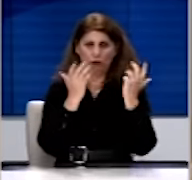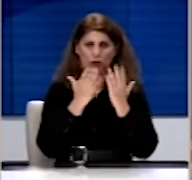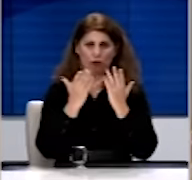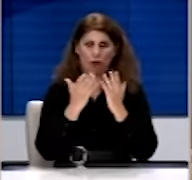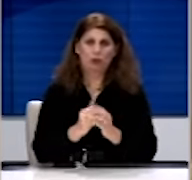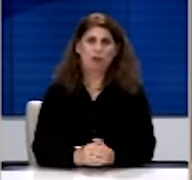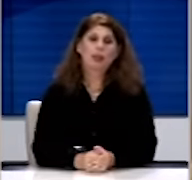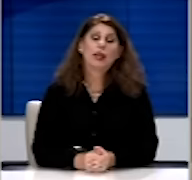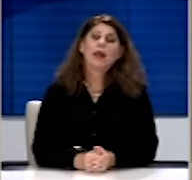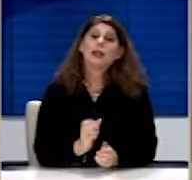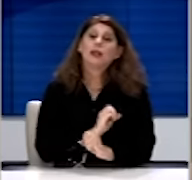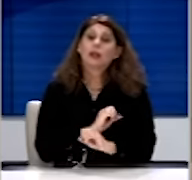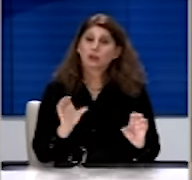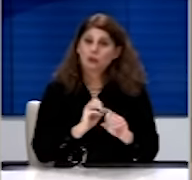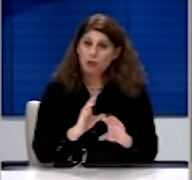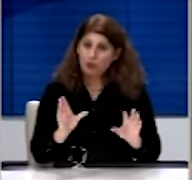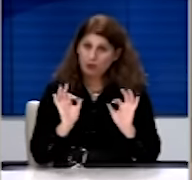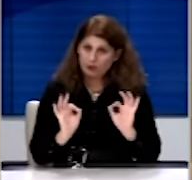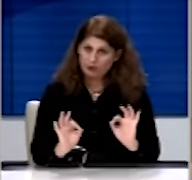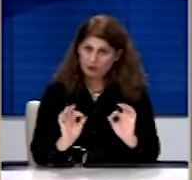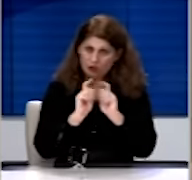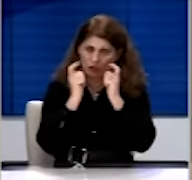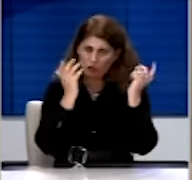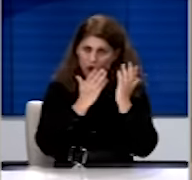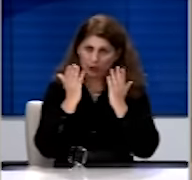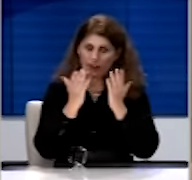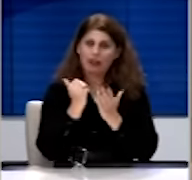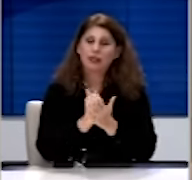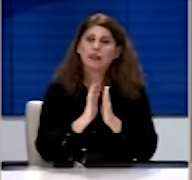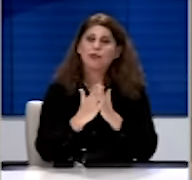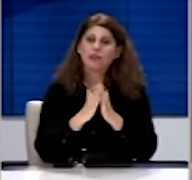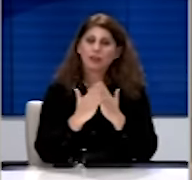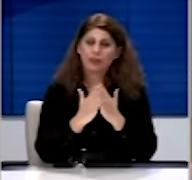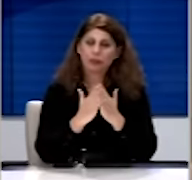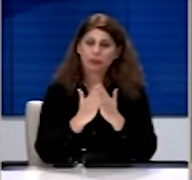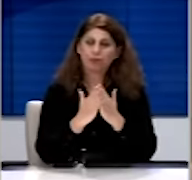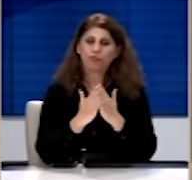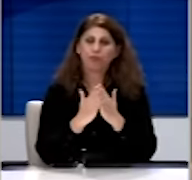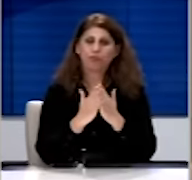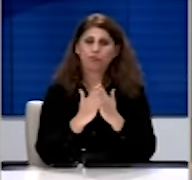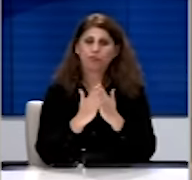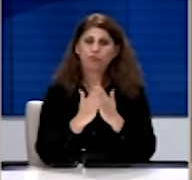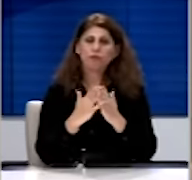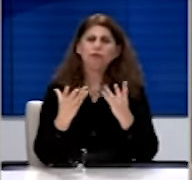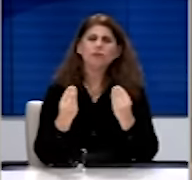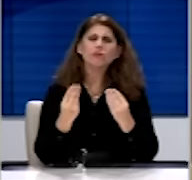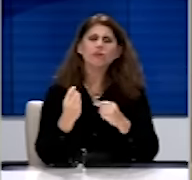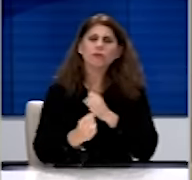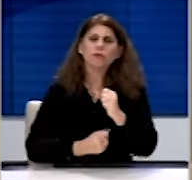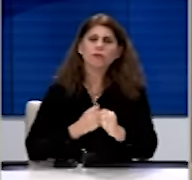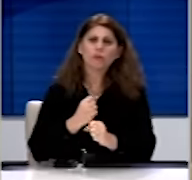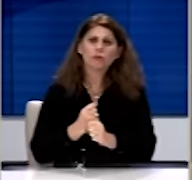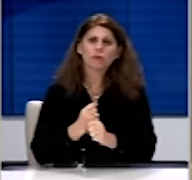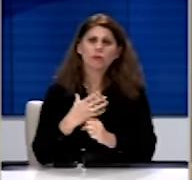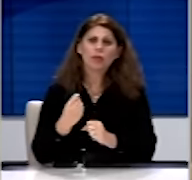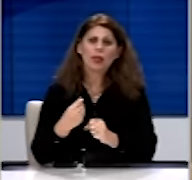σας ενημερώσουμε φυσικά ότι τα σχολεία μας και τα σχολικά βιβλία κινούνται εδώ και χρόνια στη λογική